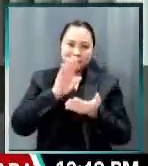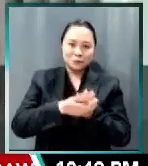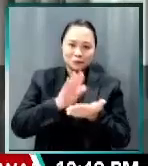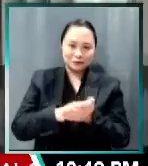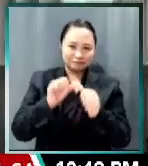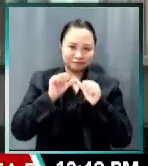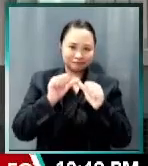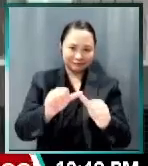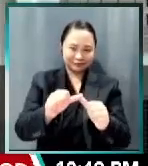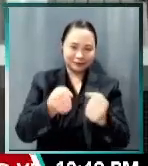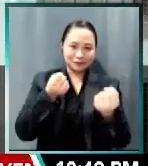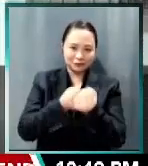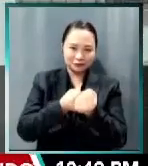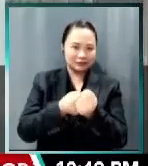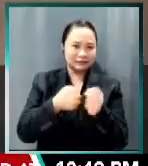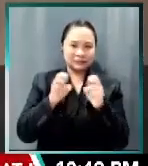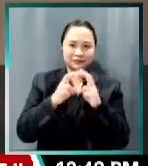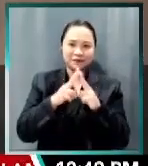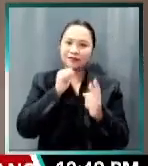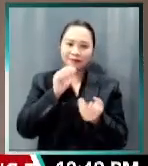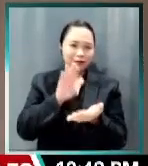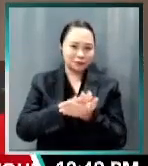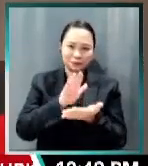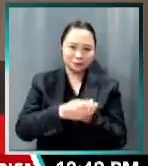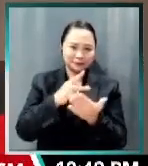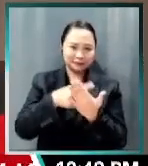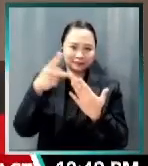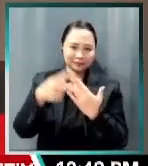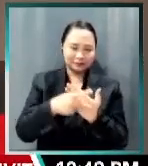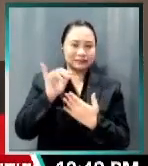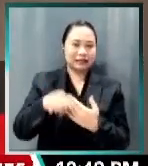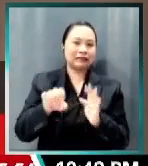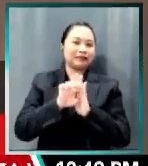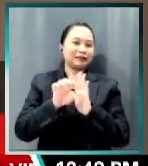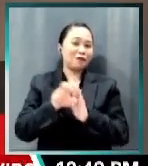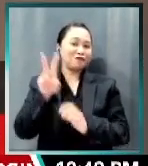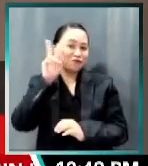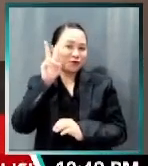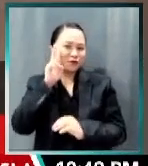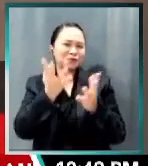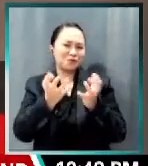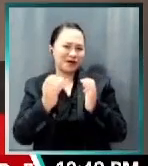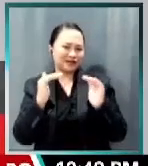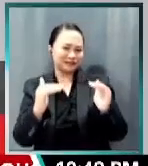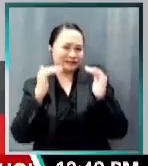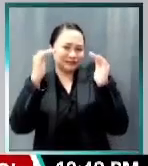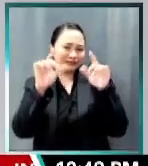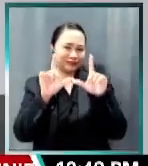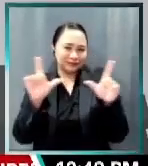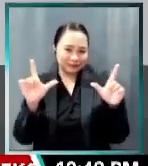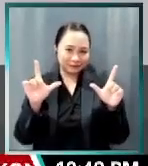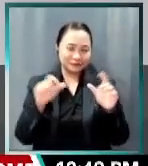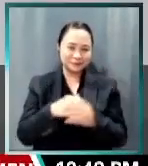kahit hindi ito isang school project. For example, pag gusto ni Von ng ganitong level ng